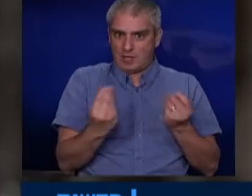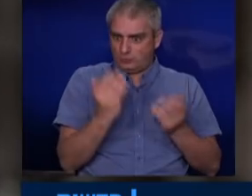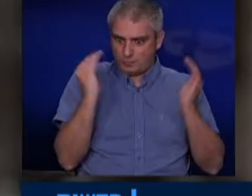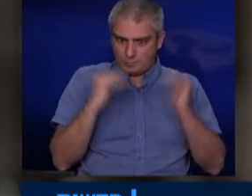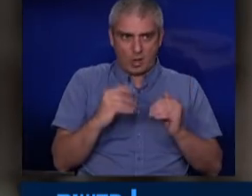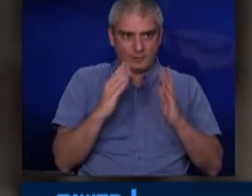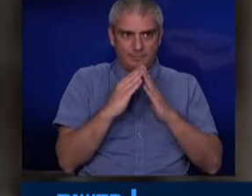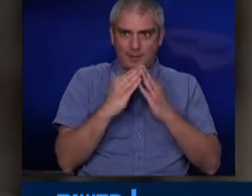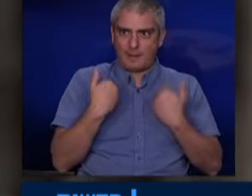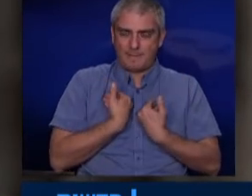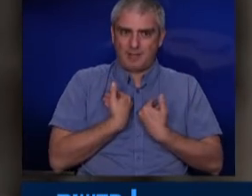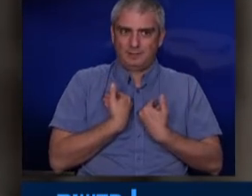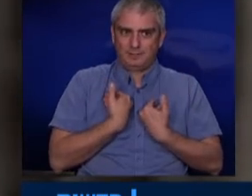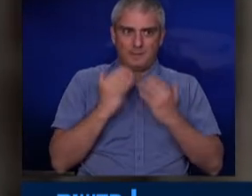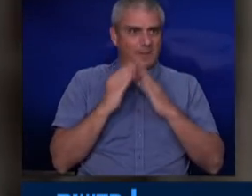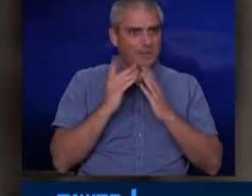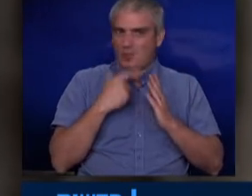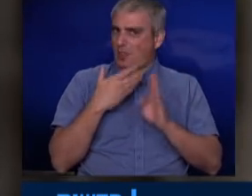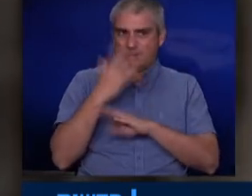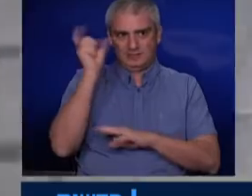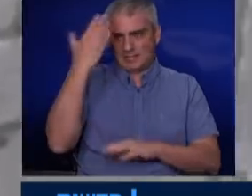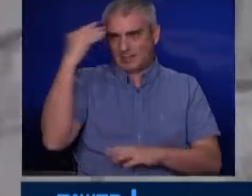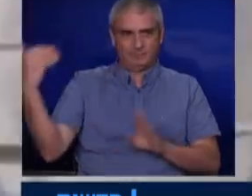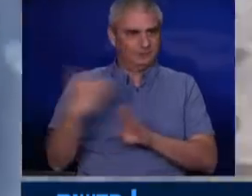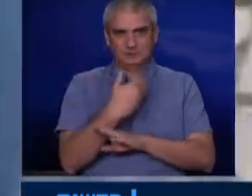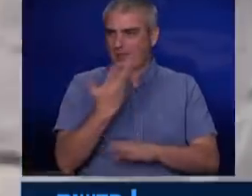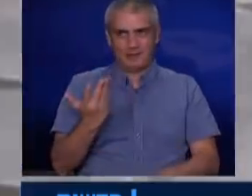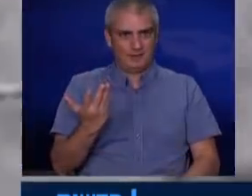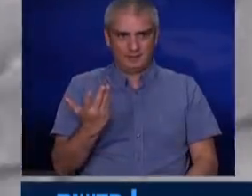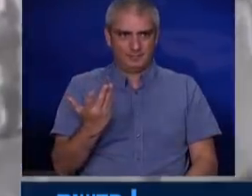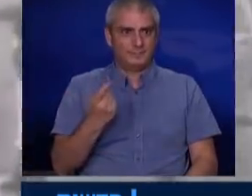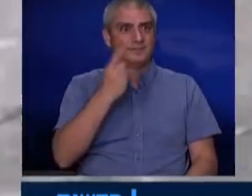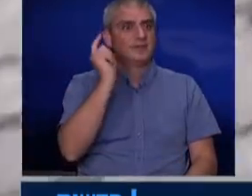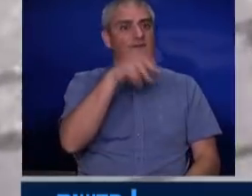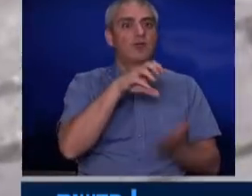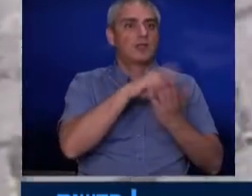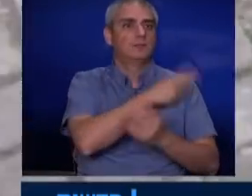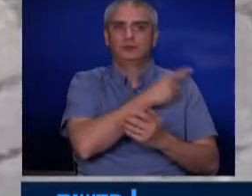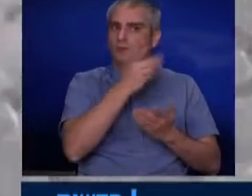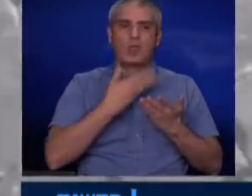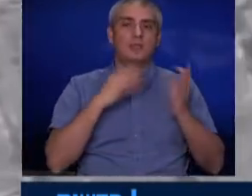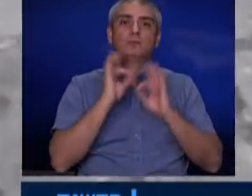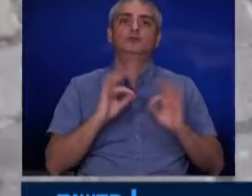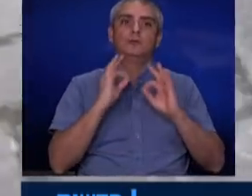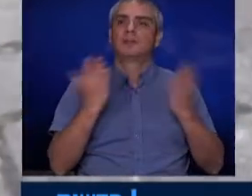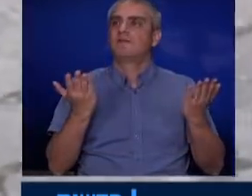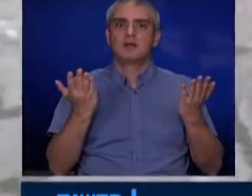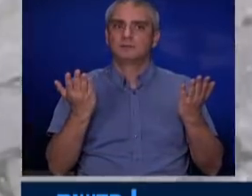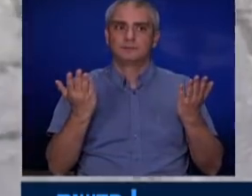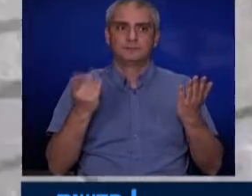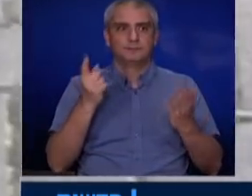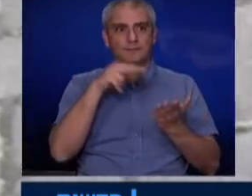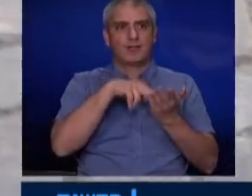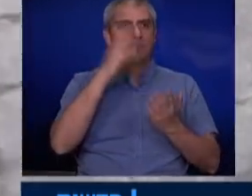אמור פחות מבבית, כי בבית לא הייתי מכניסה את האדם הזה. להגיע לתחנת משטרה, פה אדם לא תסיבו שום דבר. יש להם דוחו